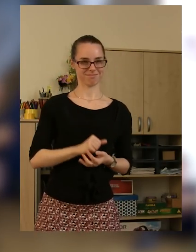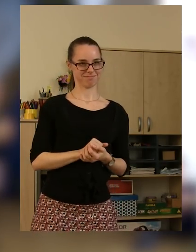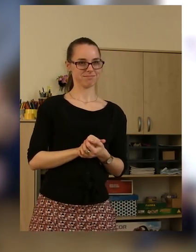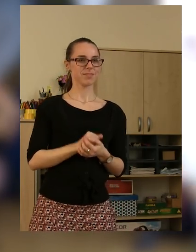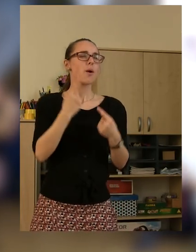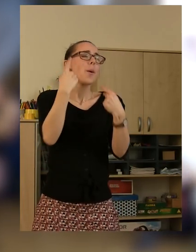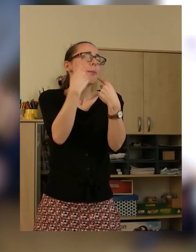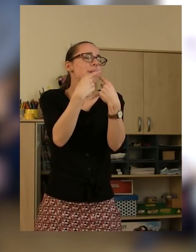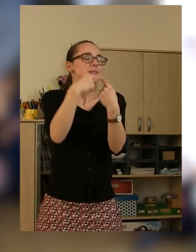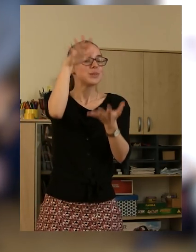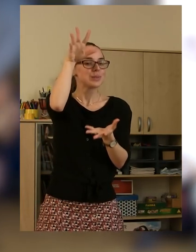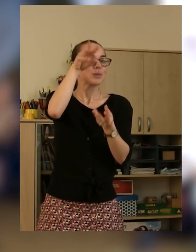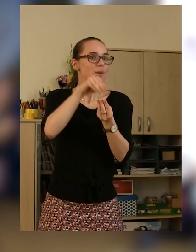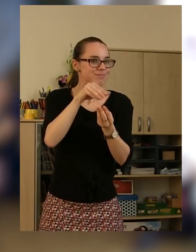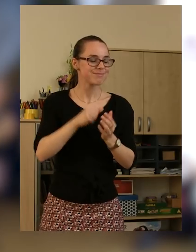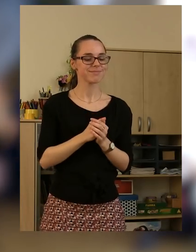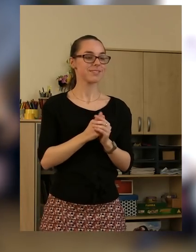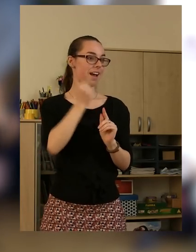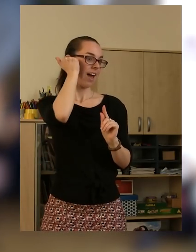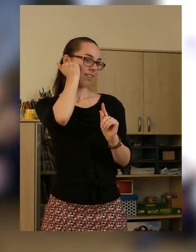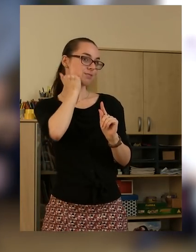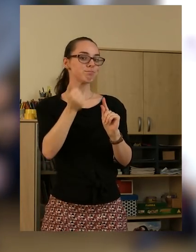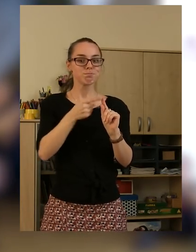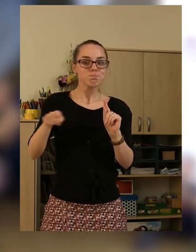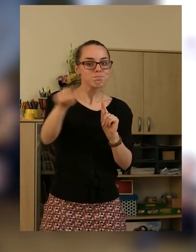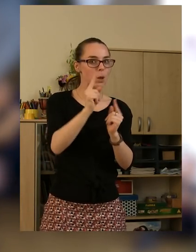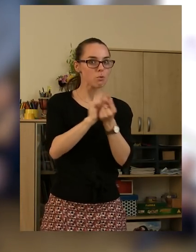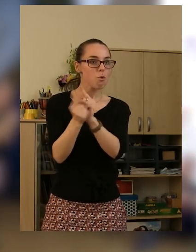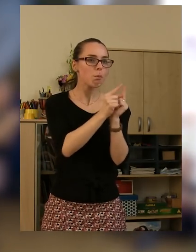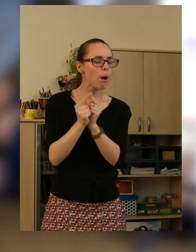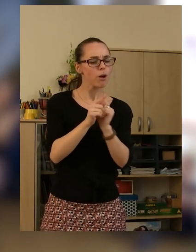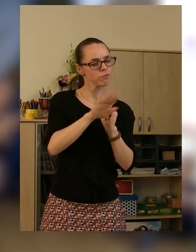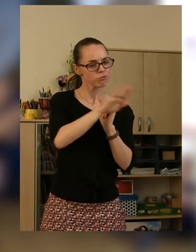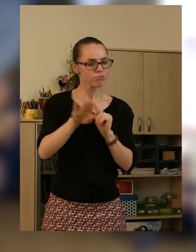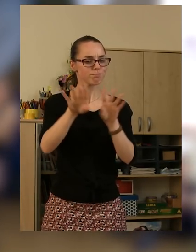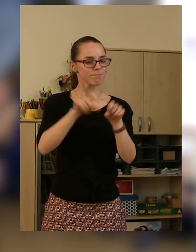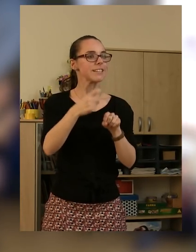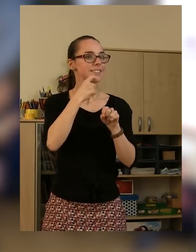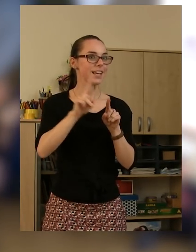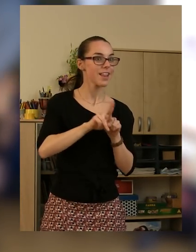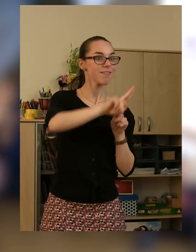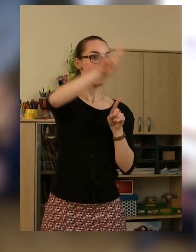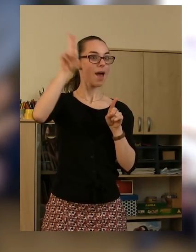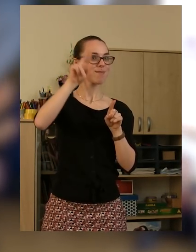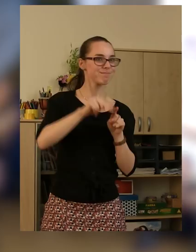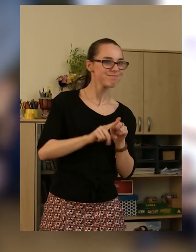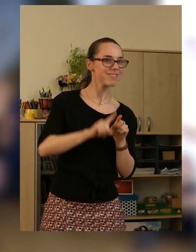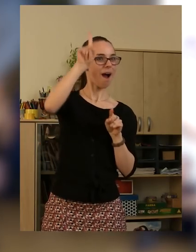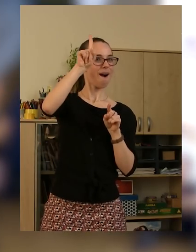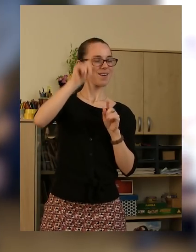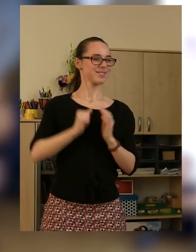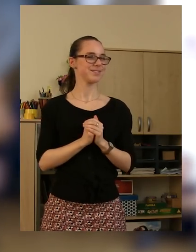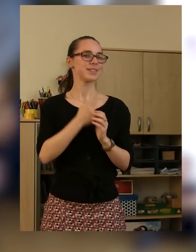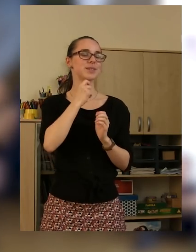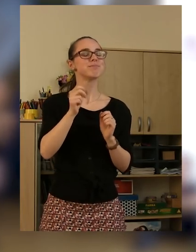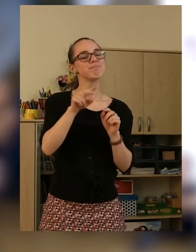A lidé se dohodli, že půjdou do nebe. Všichni lidé, kteří žili na planetě Zemi, se dohodli, že